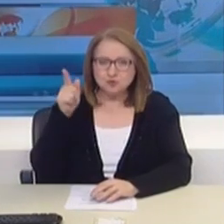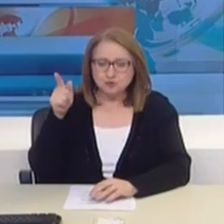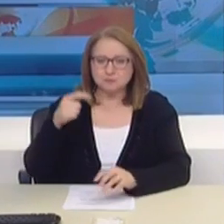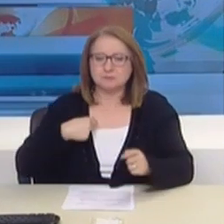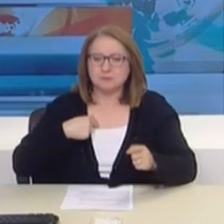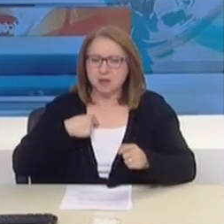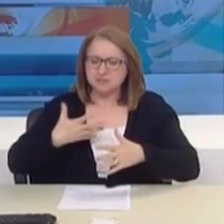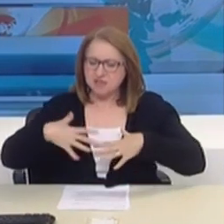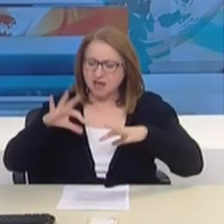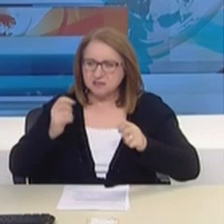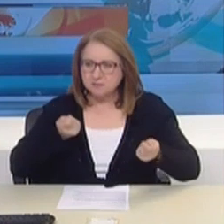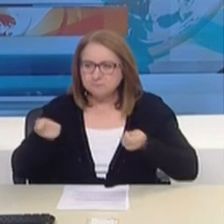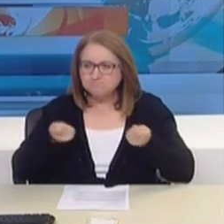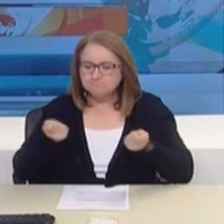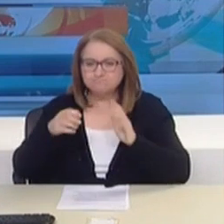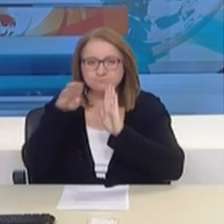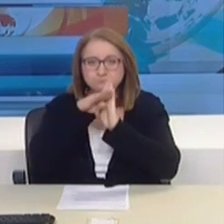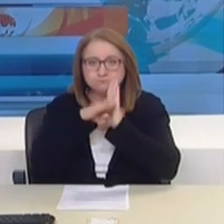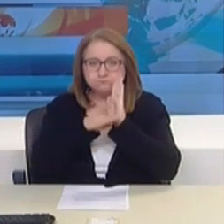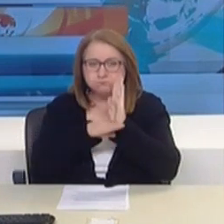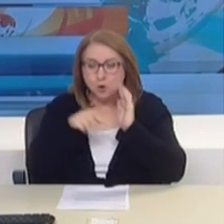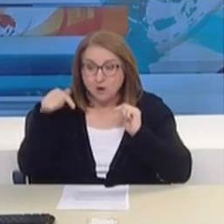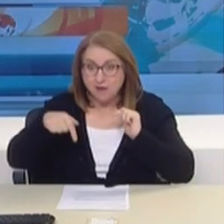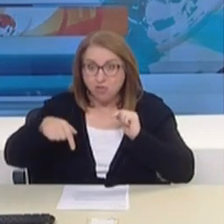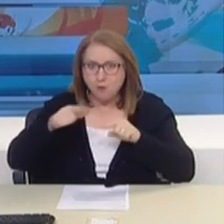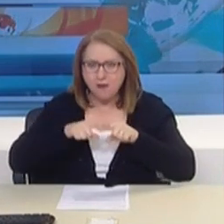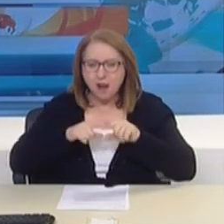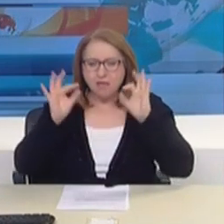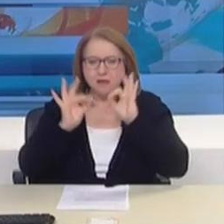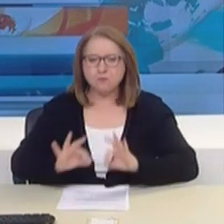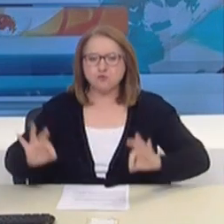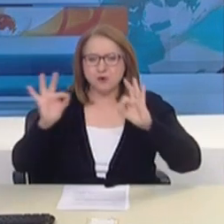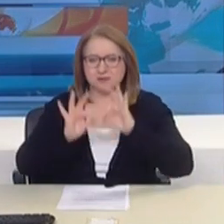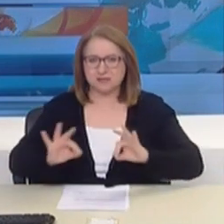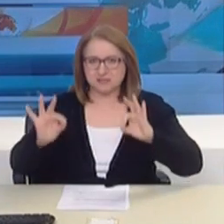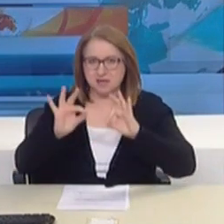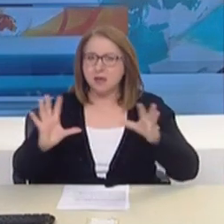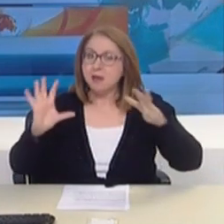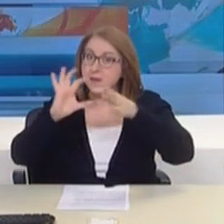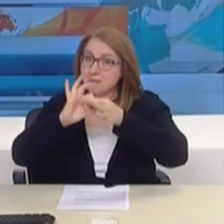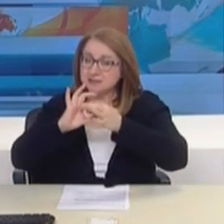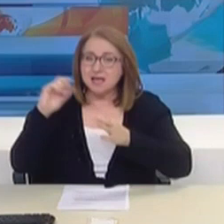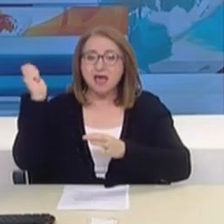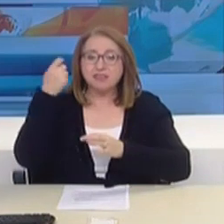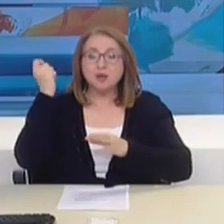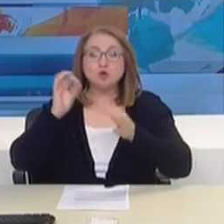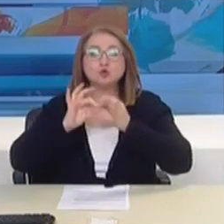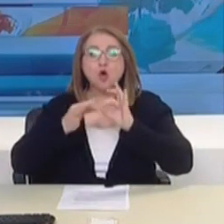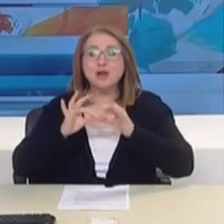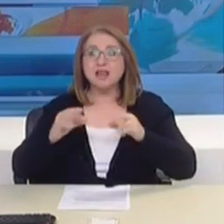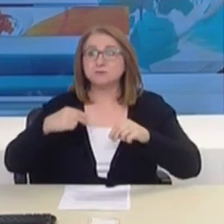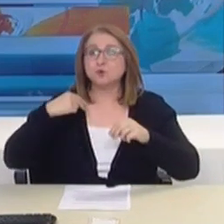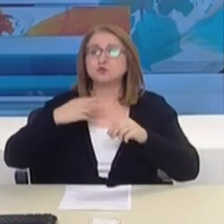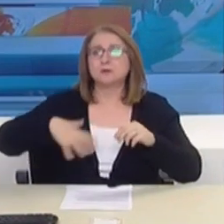διαχείριση μιας πιθανής κρίσης. Εκπονήσαμε με τον Εθνικό Οργανισμό Δημόσιας Υγείας ένα σχέδιο δράσης για